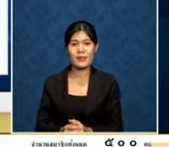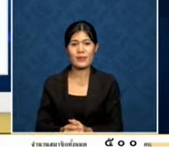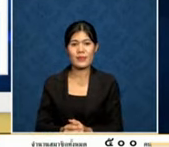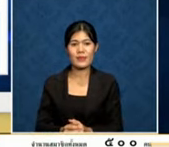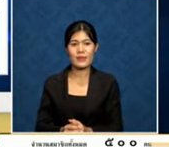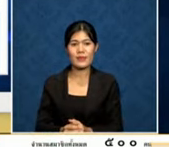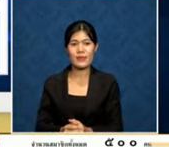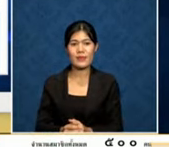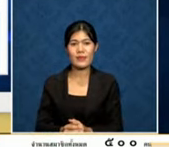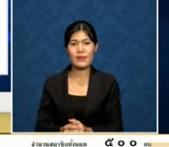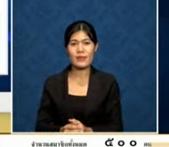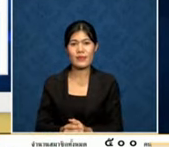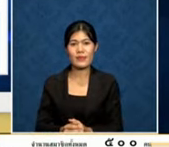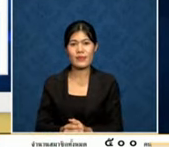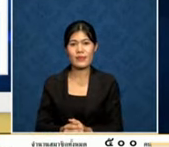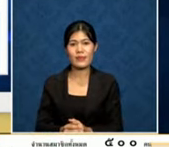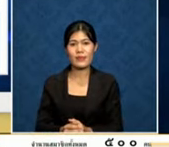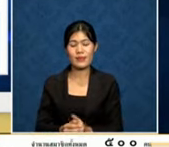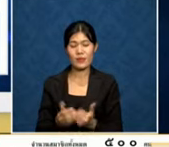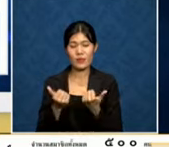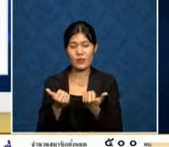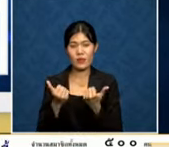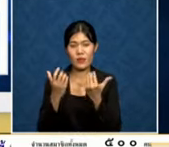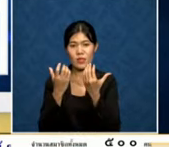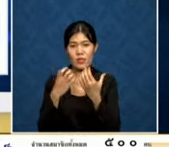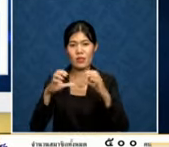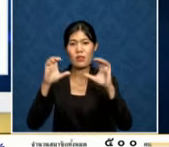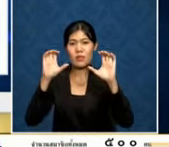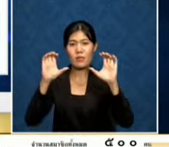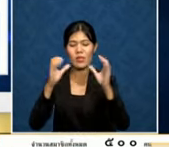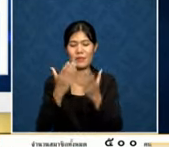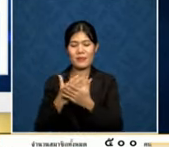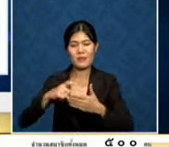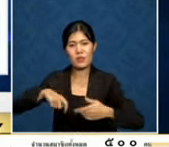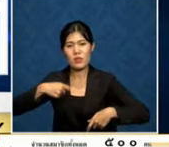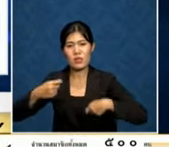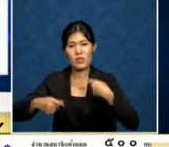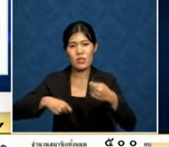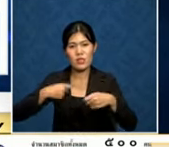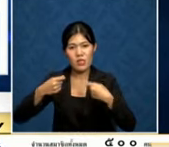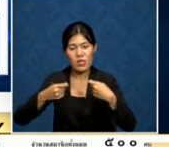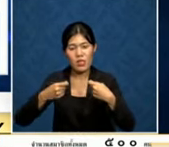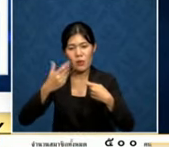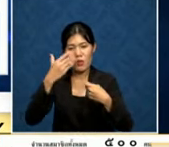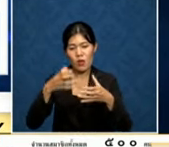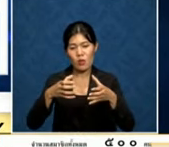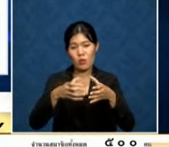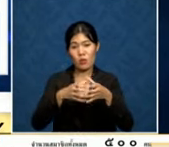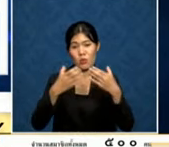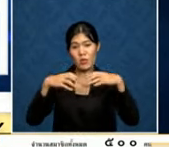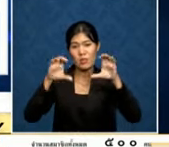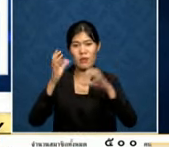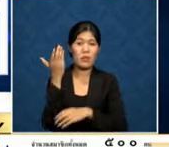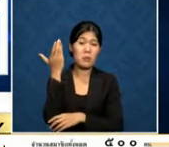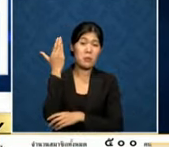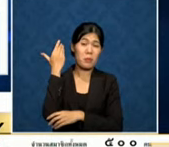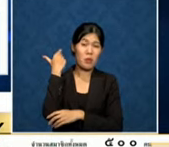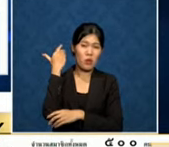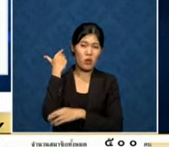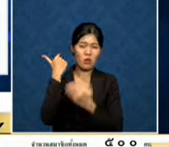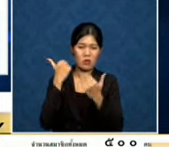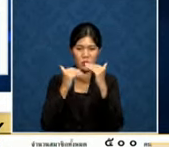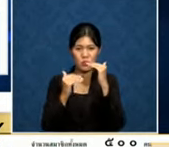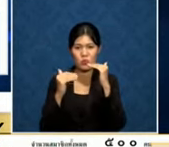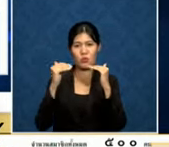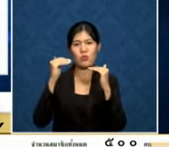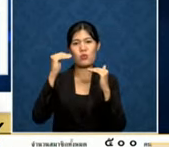รัฐบาลกำลังใช้จ่ายเกินตัวสูงกว่าทุกๆรัฐบาลที่ผ่านมาและเป็นจำนวนสูงอย่างที่